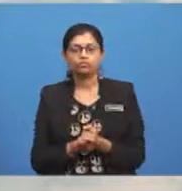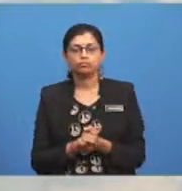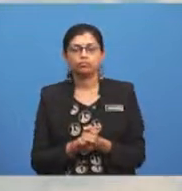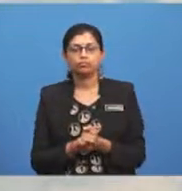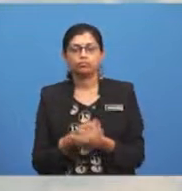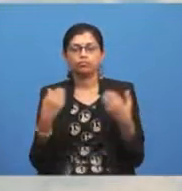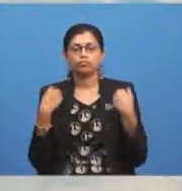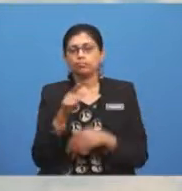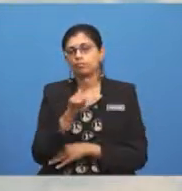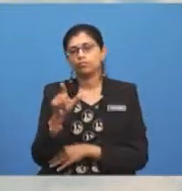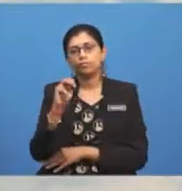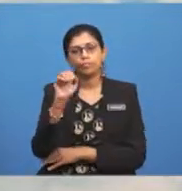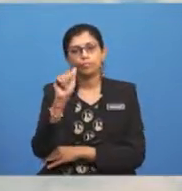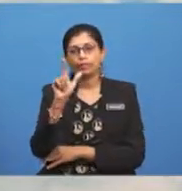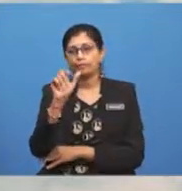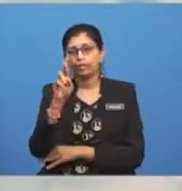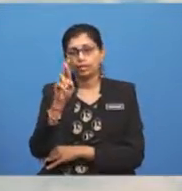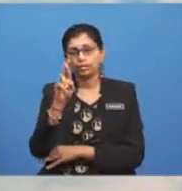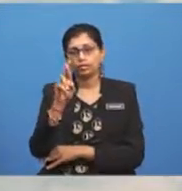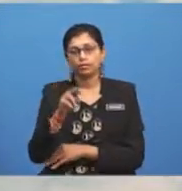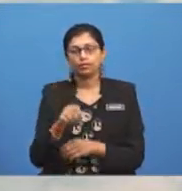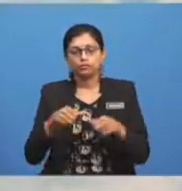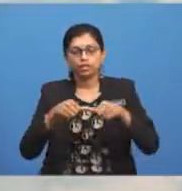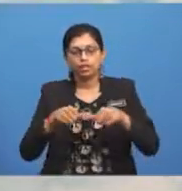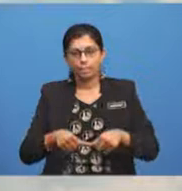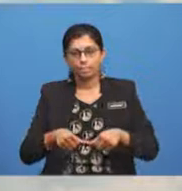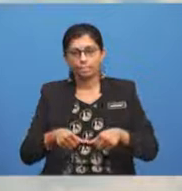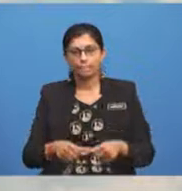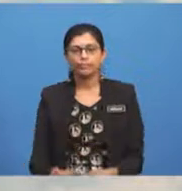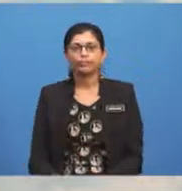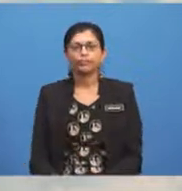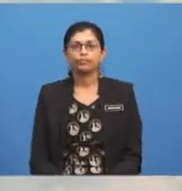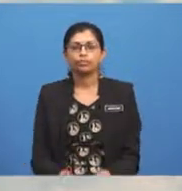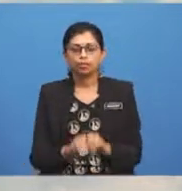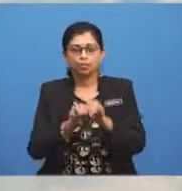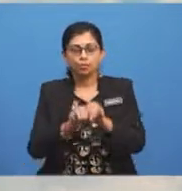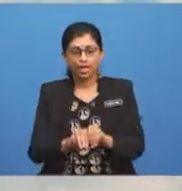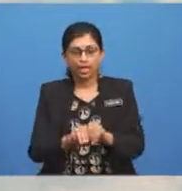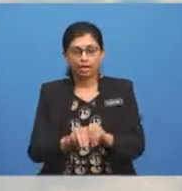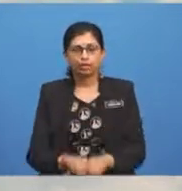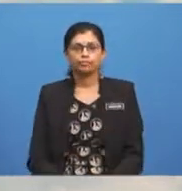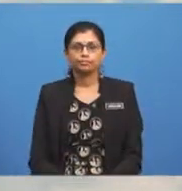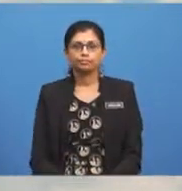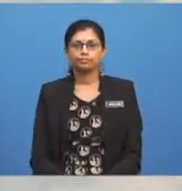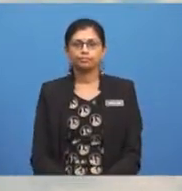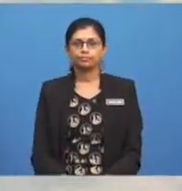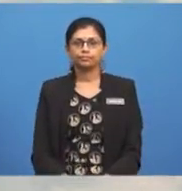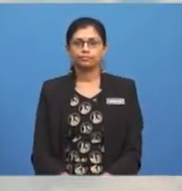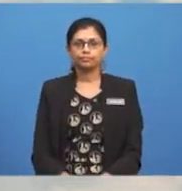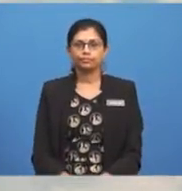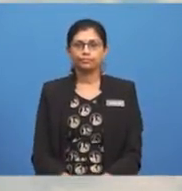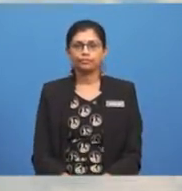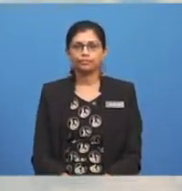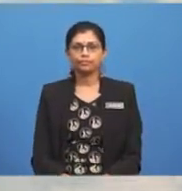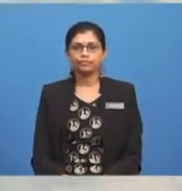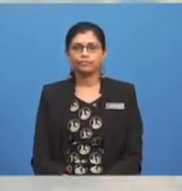M adalah malar iaitu tetap. Maka kita boleh rumuskan nilai laju linear